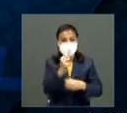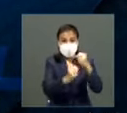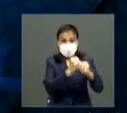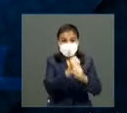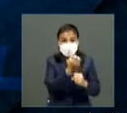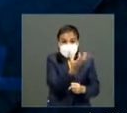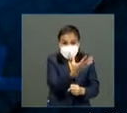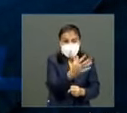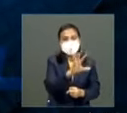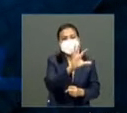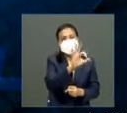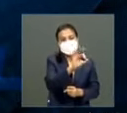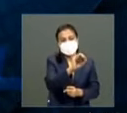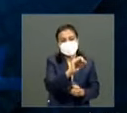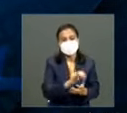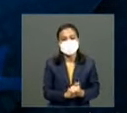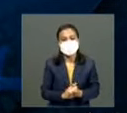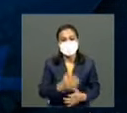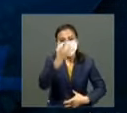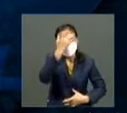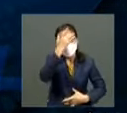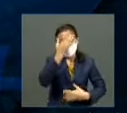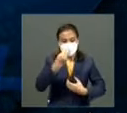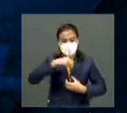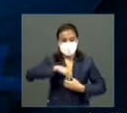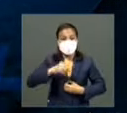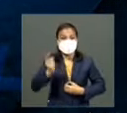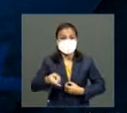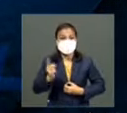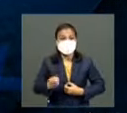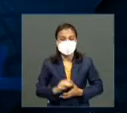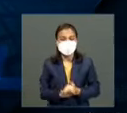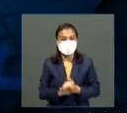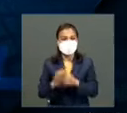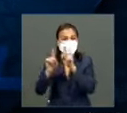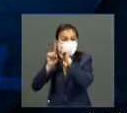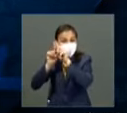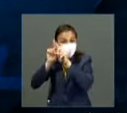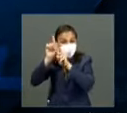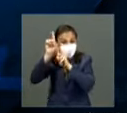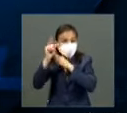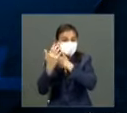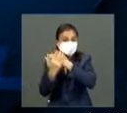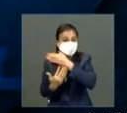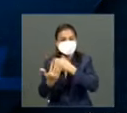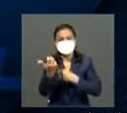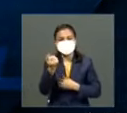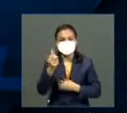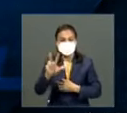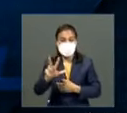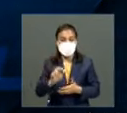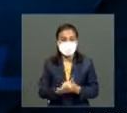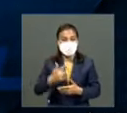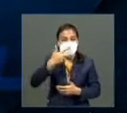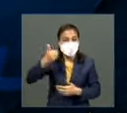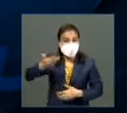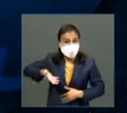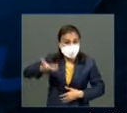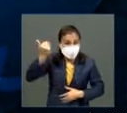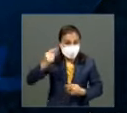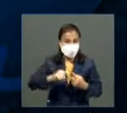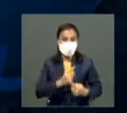ค่ะและยังพบว่ามีโรคประจำตัวนะคะความดันโลหิตสูงมากถึง13ท่านนะคะมีเบาหวานโร